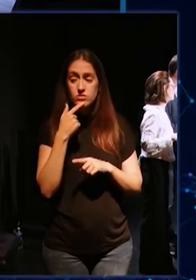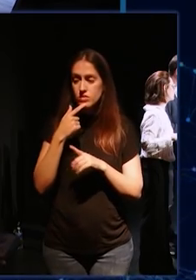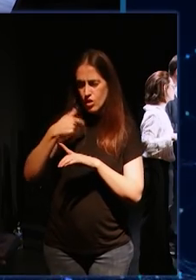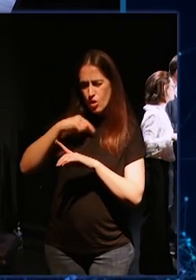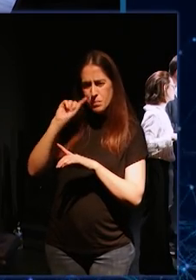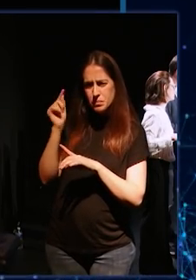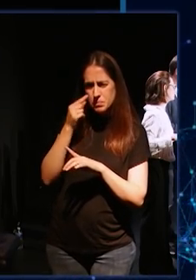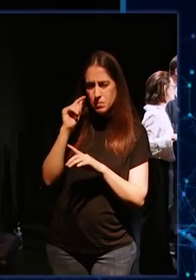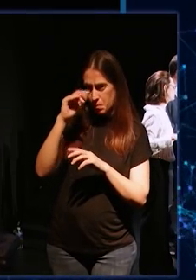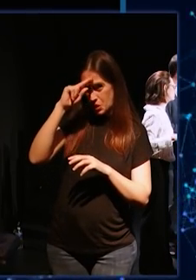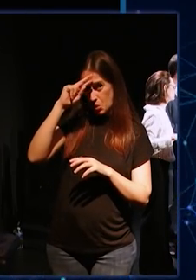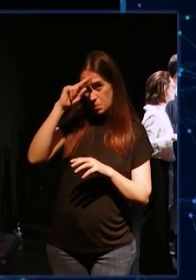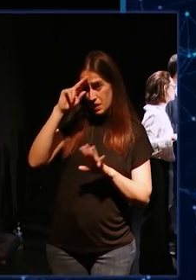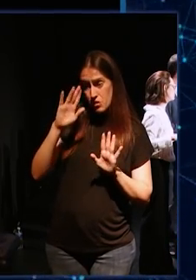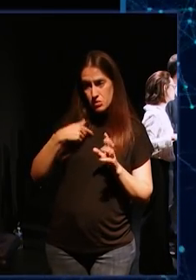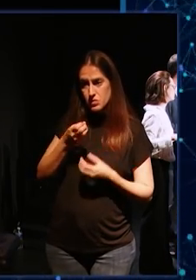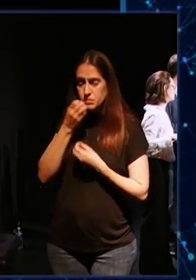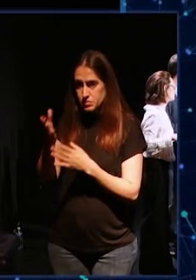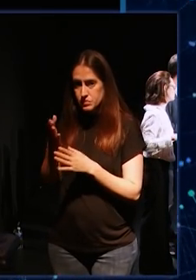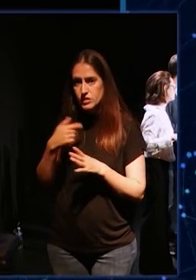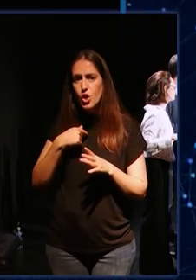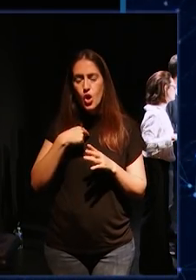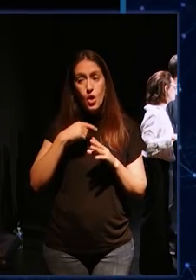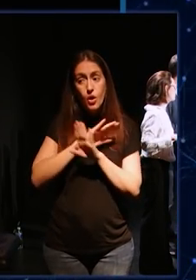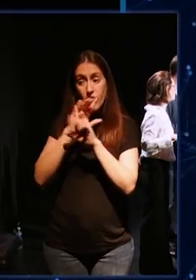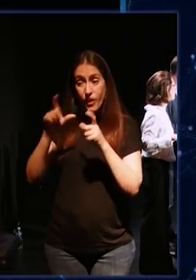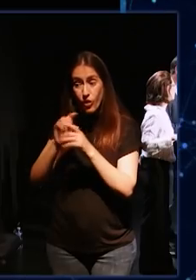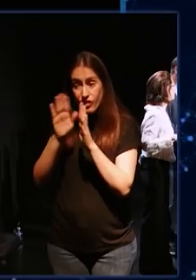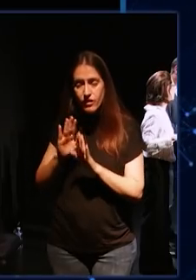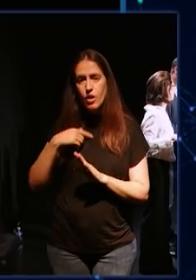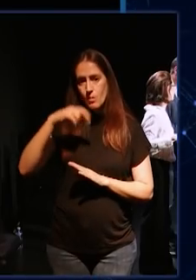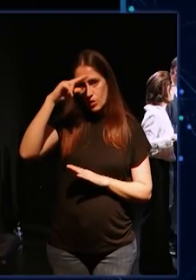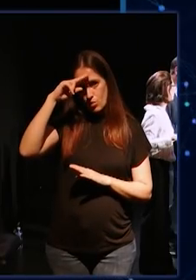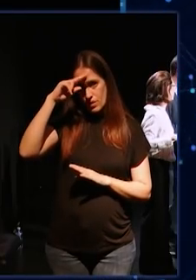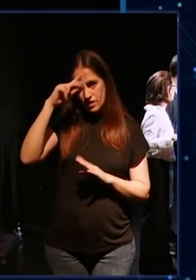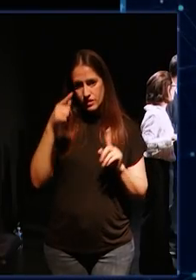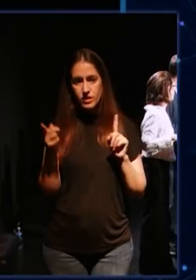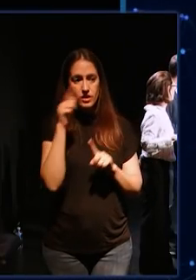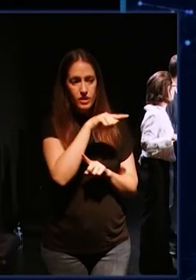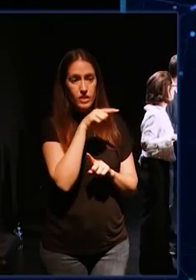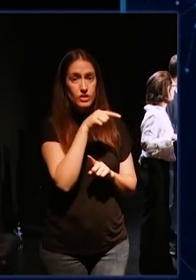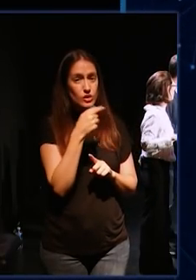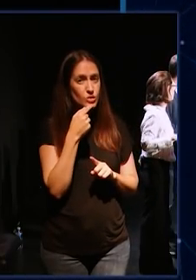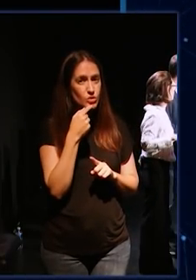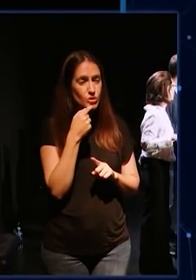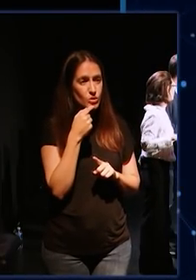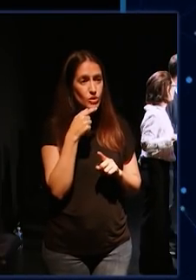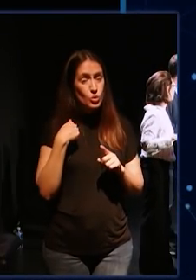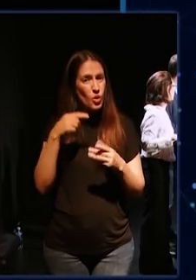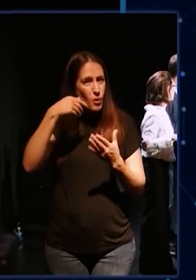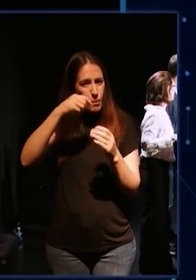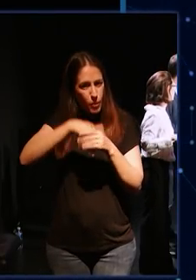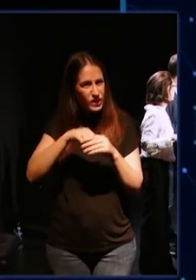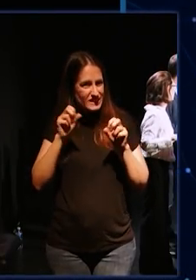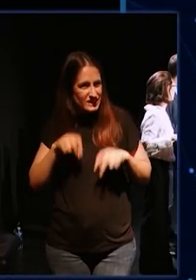entrar preocupat i em vaig sortir preocupat, i així us ho vaig comentar. Em vas sortir preocupat? Em vaig sortir preocupat. Només et vas abstenir, no vas votar en contra, t'ho recordo. Em vaig abstenir, tal